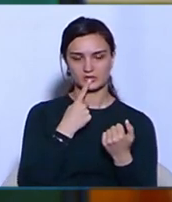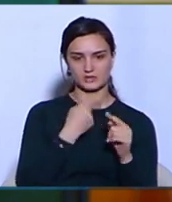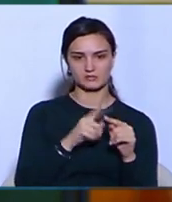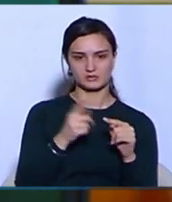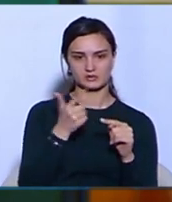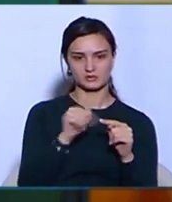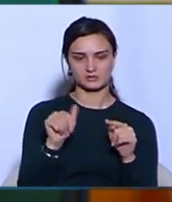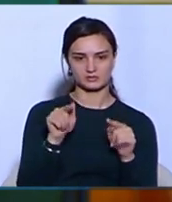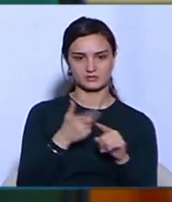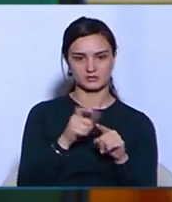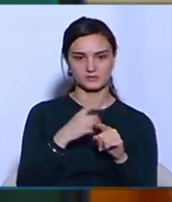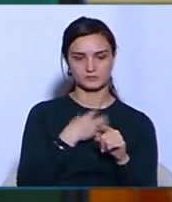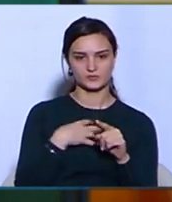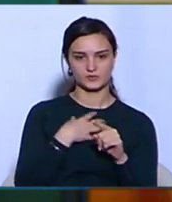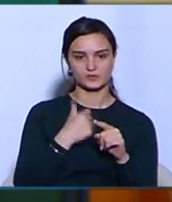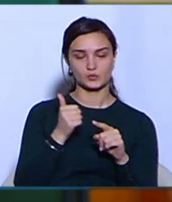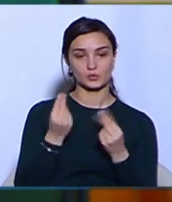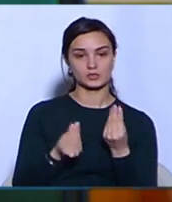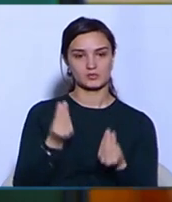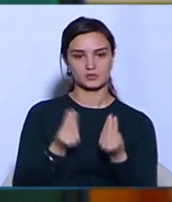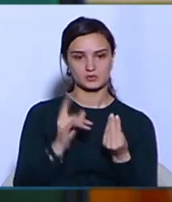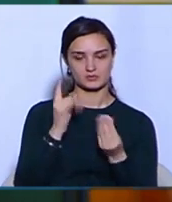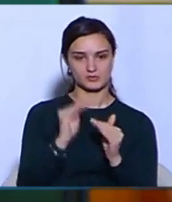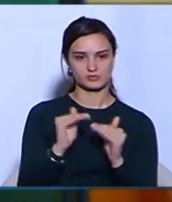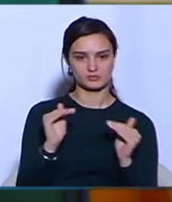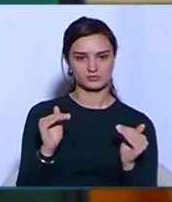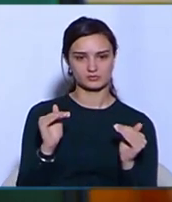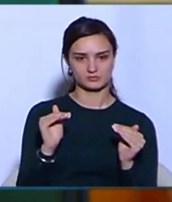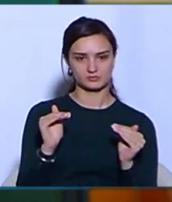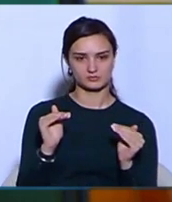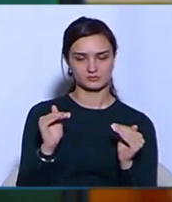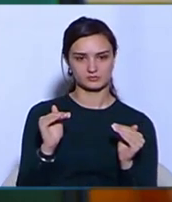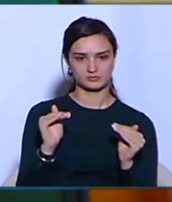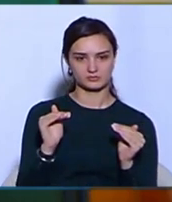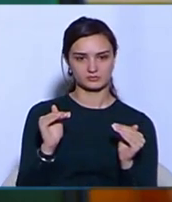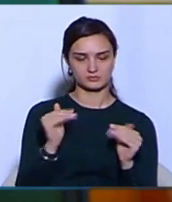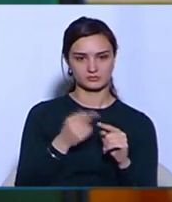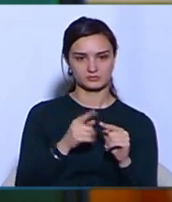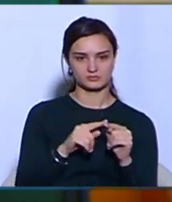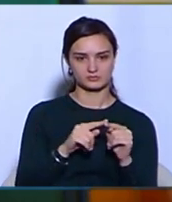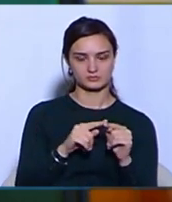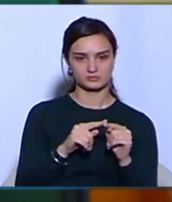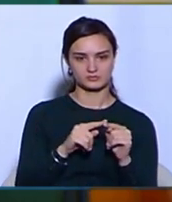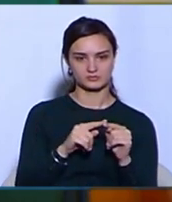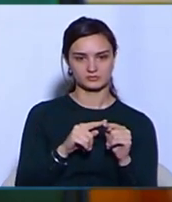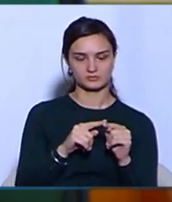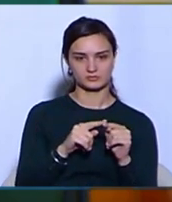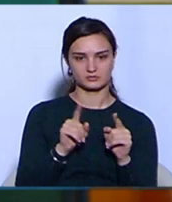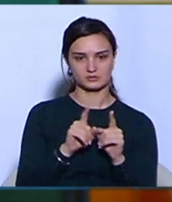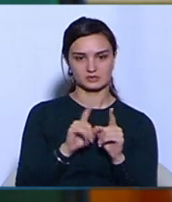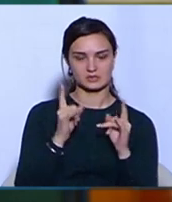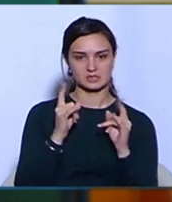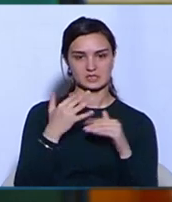გარდა ამისა ძალიან მნიშვნელოვანია როგორ თამაშობს ბავშვი, ანუ მრავალფეროვანია თუ არა მისი თამაში. თუნდაც